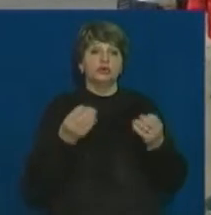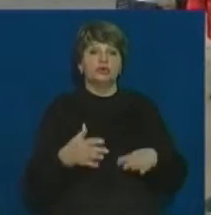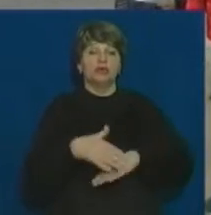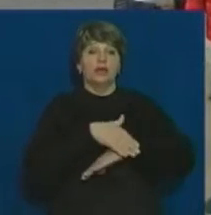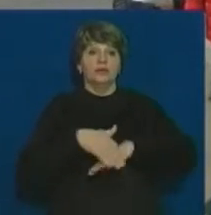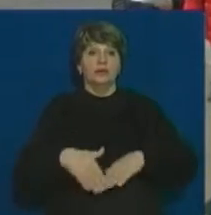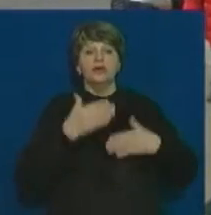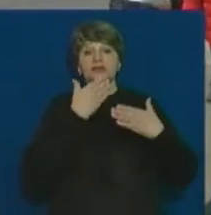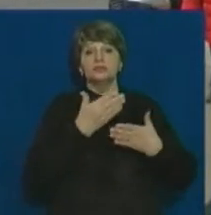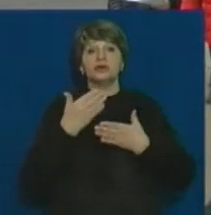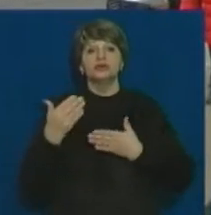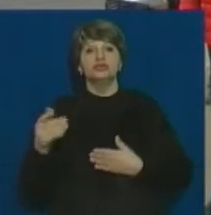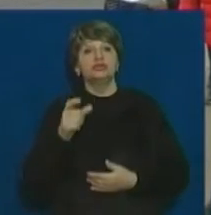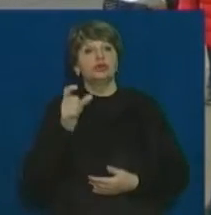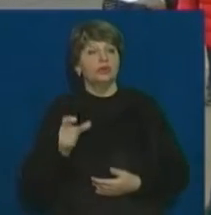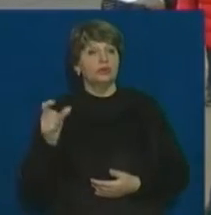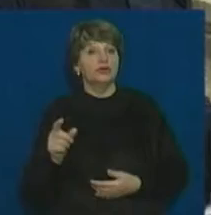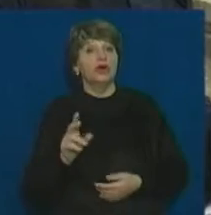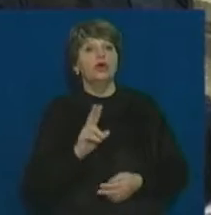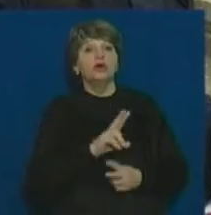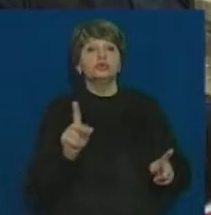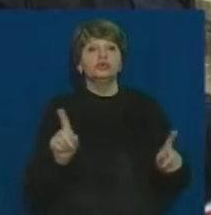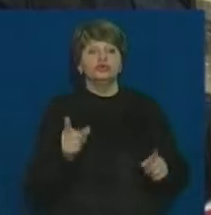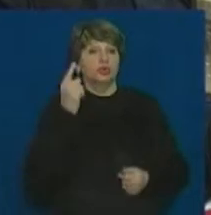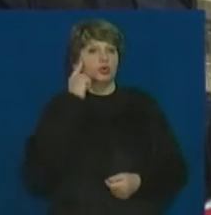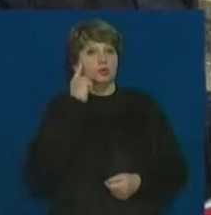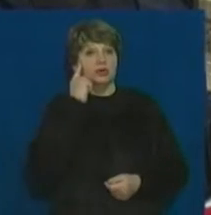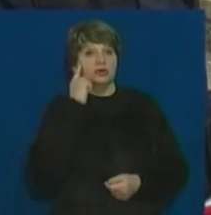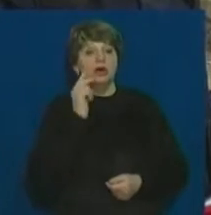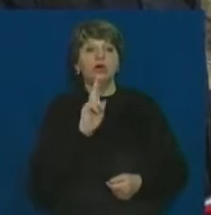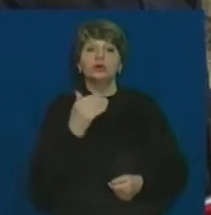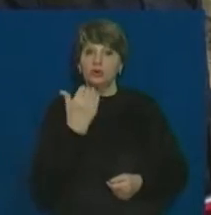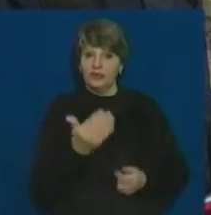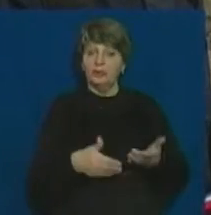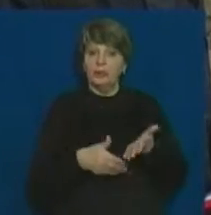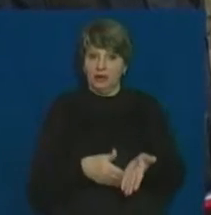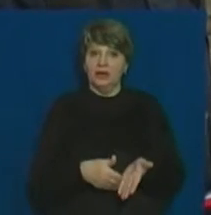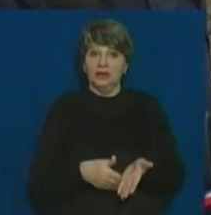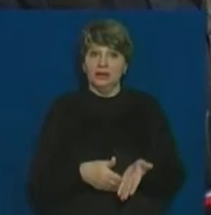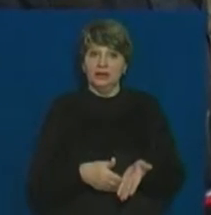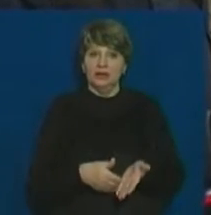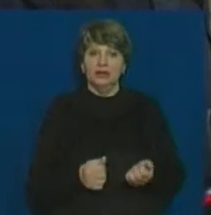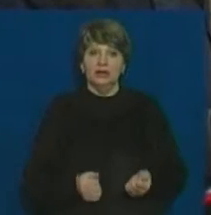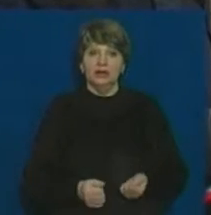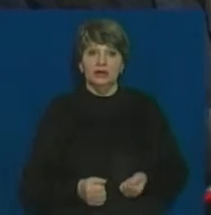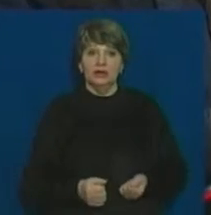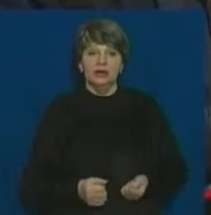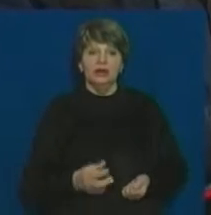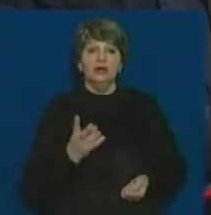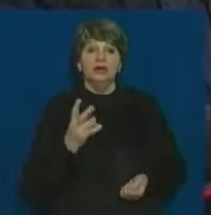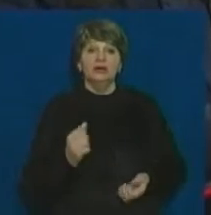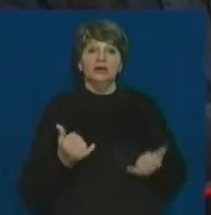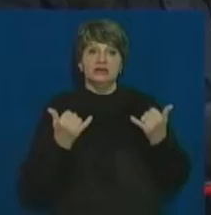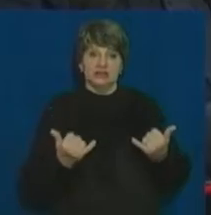що вони думають. Хто допомагає вам проводити ці опитування? Ну, от на сьогодні те, що стосується вашої думки, то